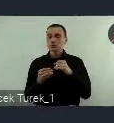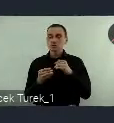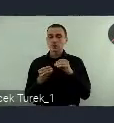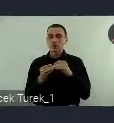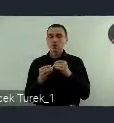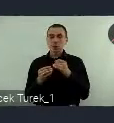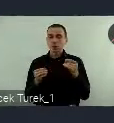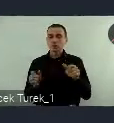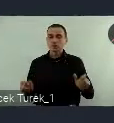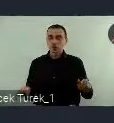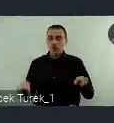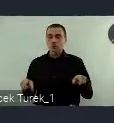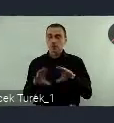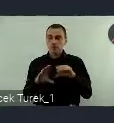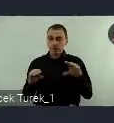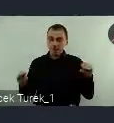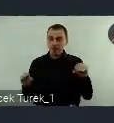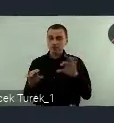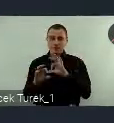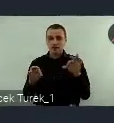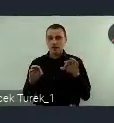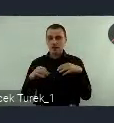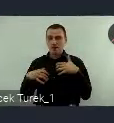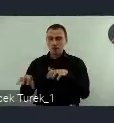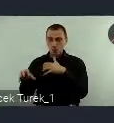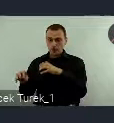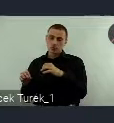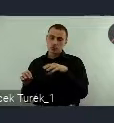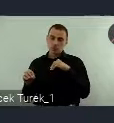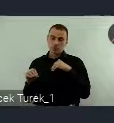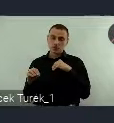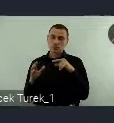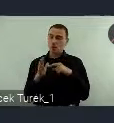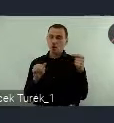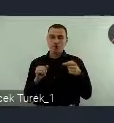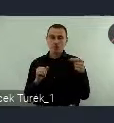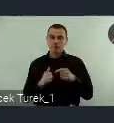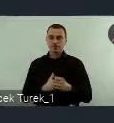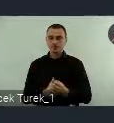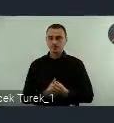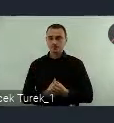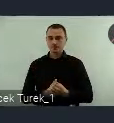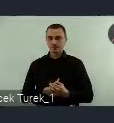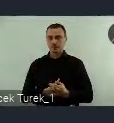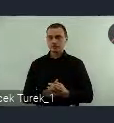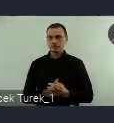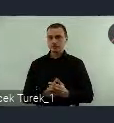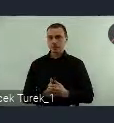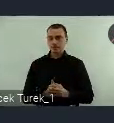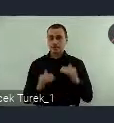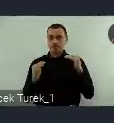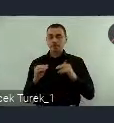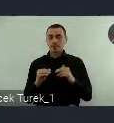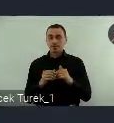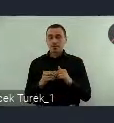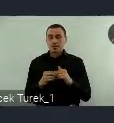ewakuacyjnymi materacami ewakuacyjnymi W kwestiach ewakuacji jest obowiązek wynikający z ustawy proste i to